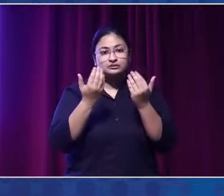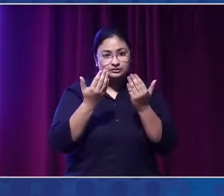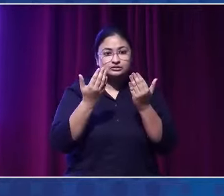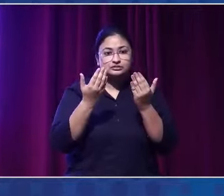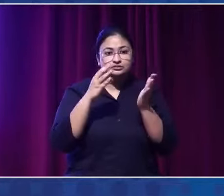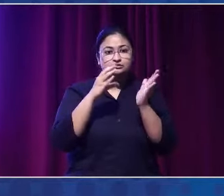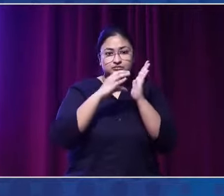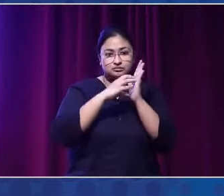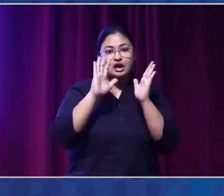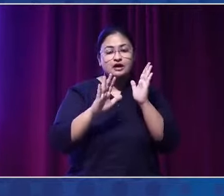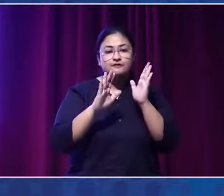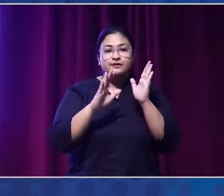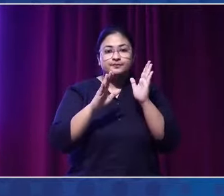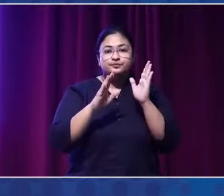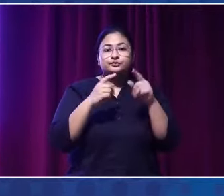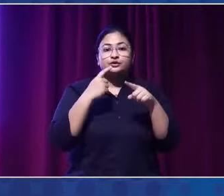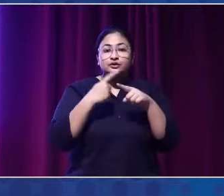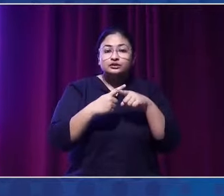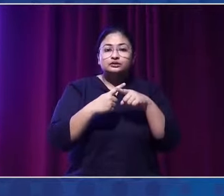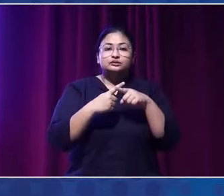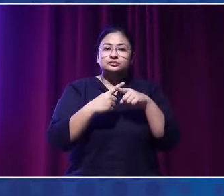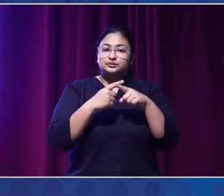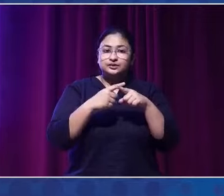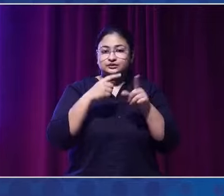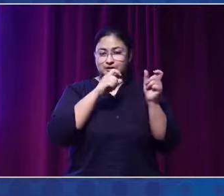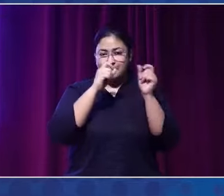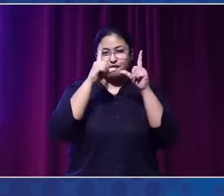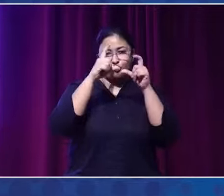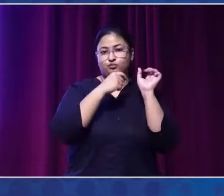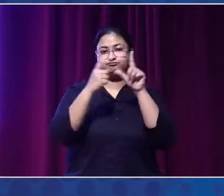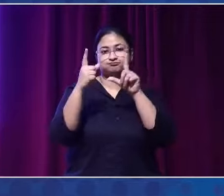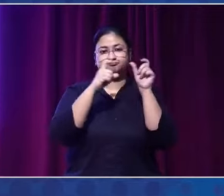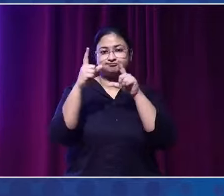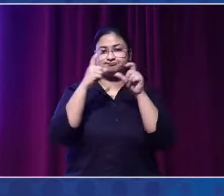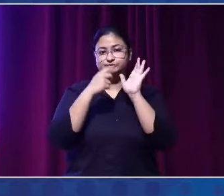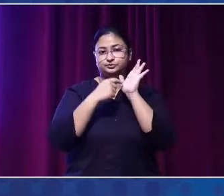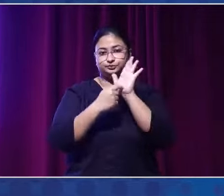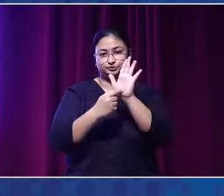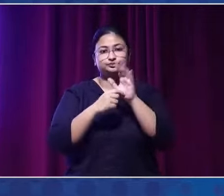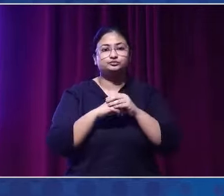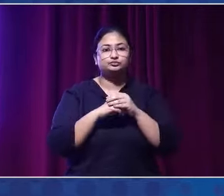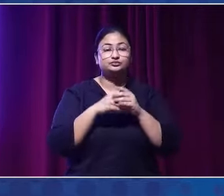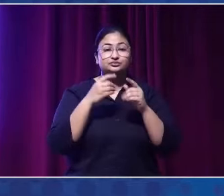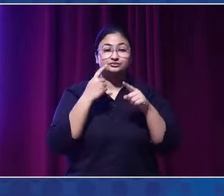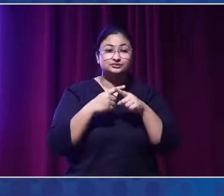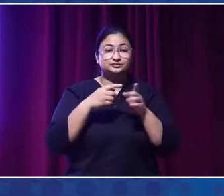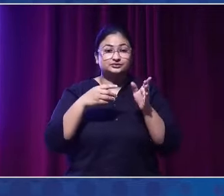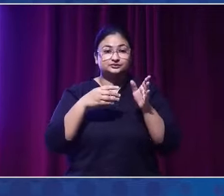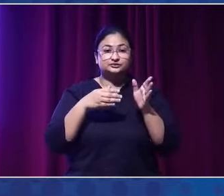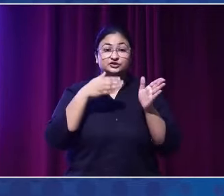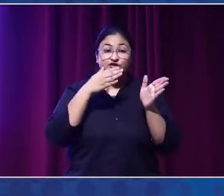देम। ऑल दीज आर जस्ट द पिक्चर्स ऑफ दोज काइंड ऑफ थिंग्स। द एंटायर ट्रेन बींग पोस्टेड,